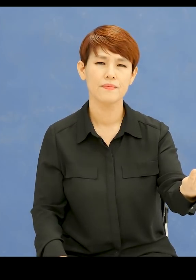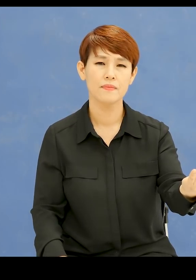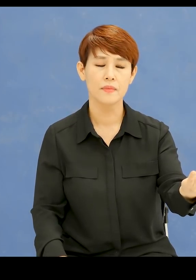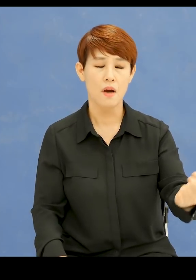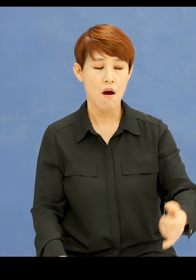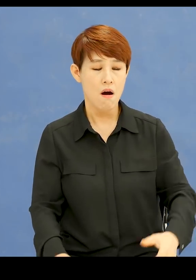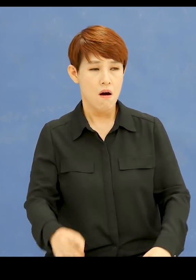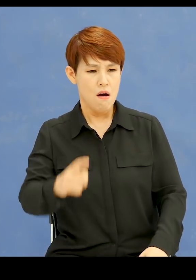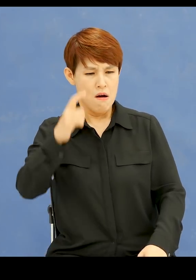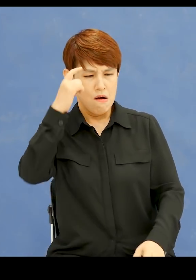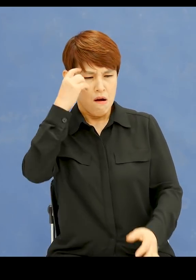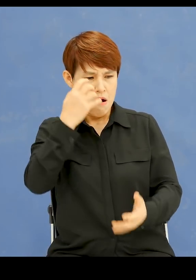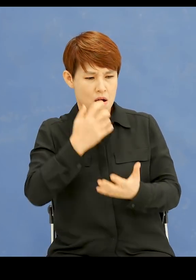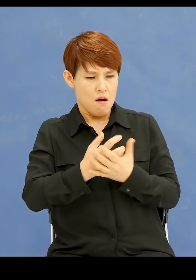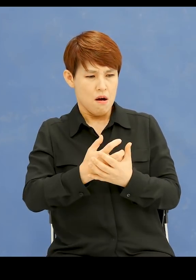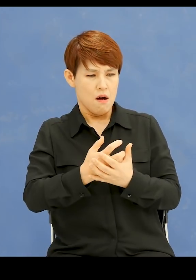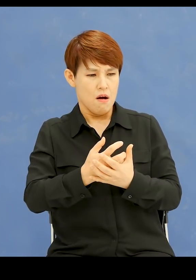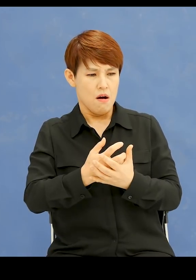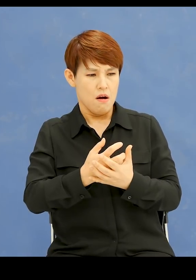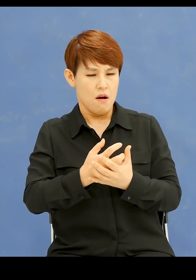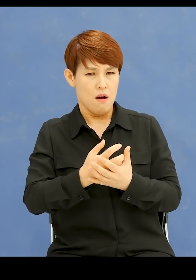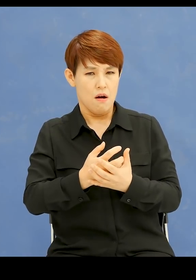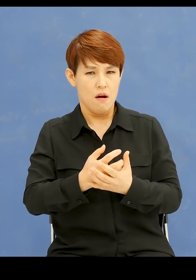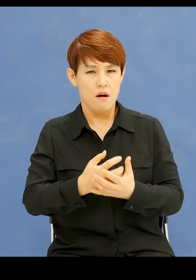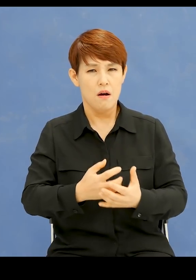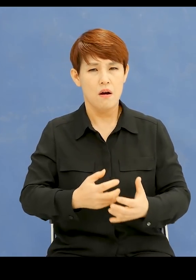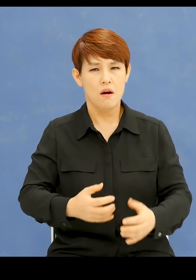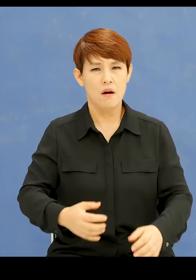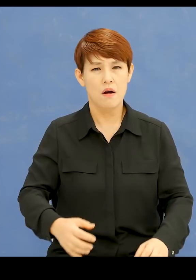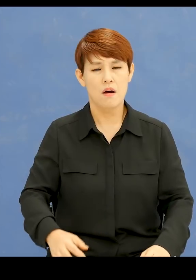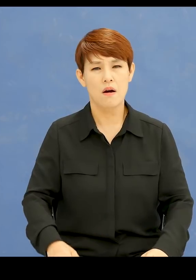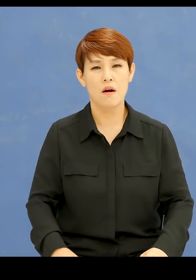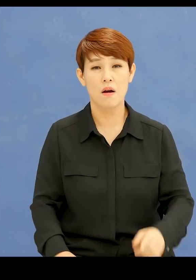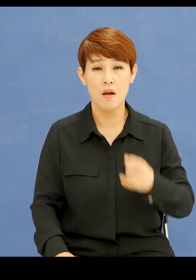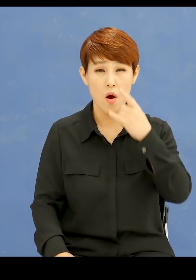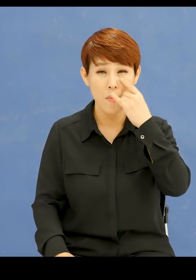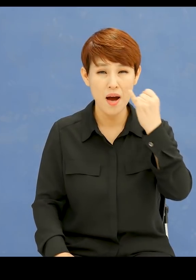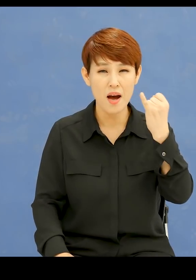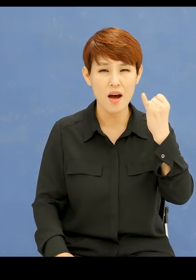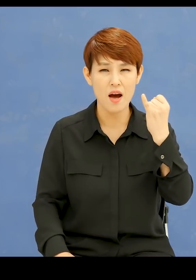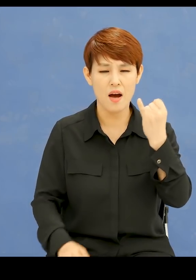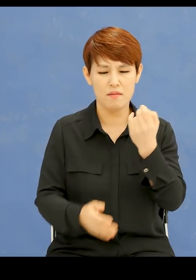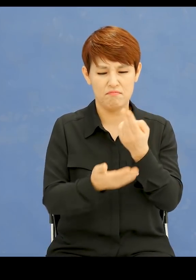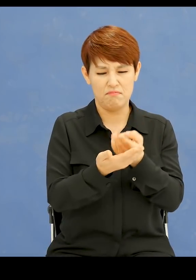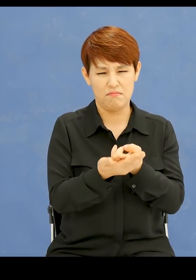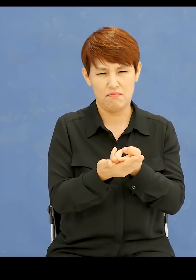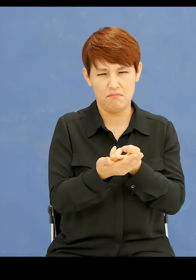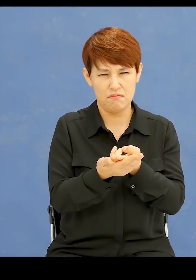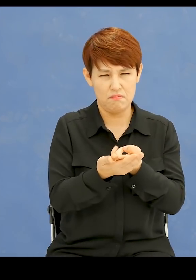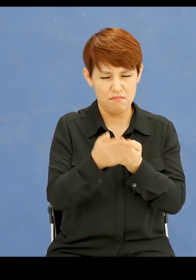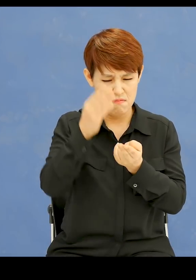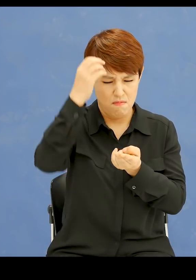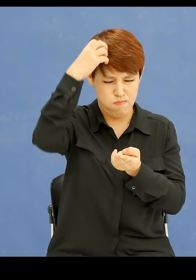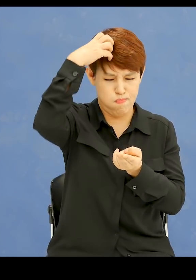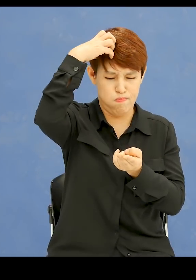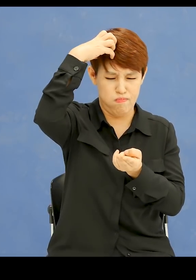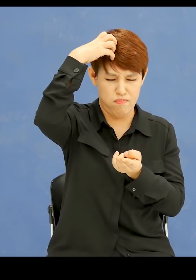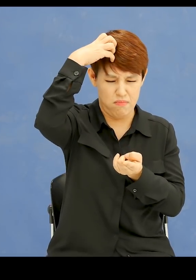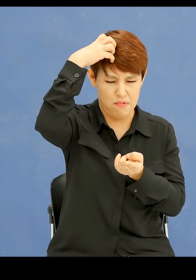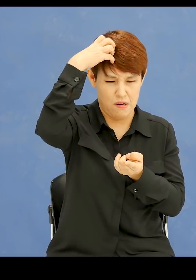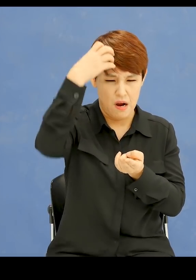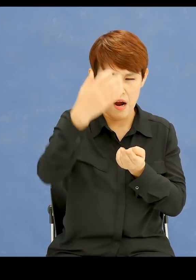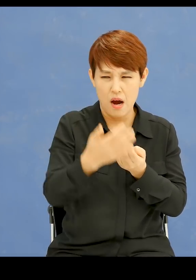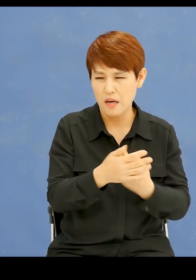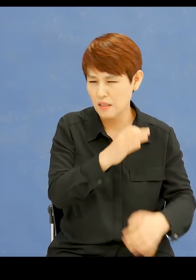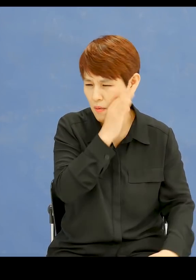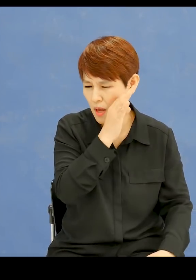너무 충격적이었어요. 그래서 어머니가 집에서 누워 계시는 거예요. 머리가 이만큼 터져가지고